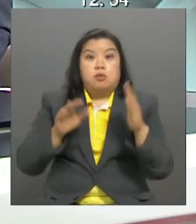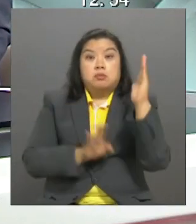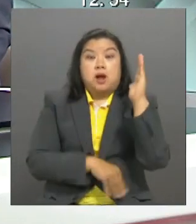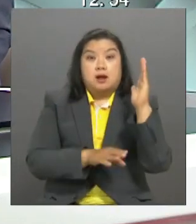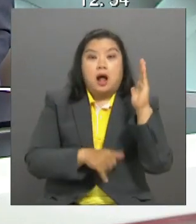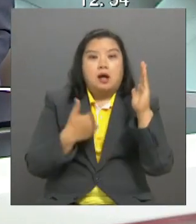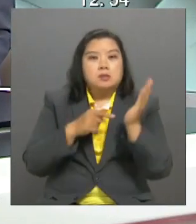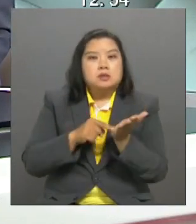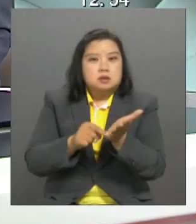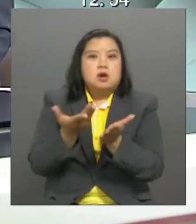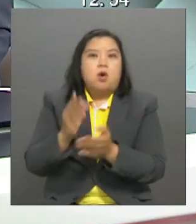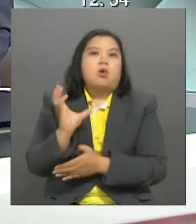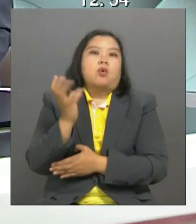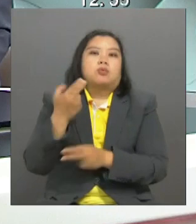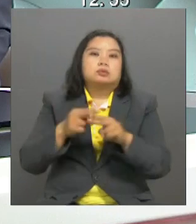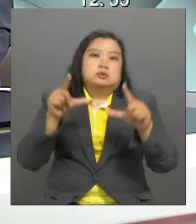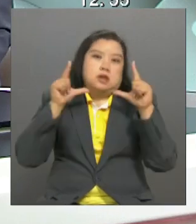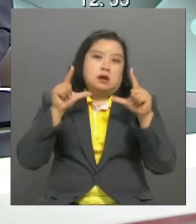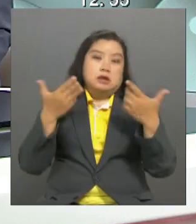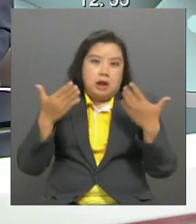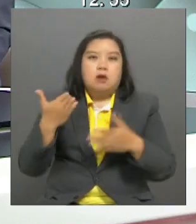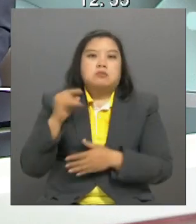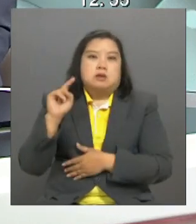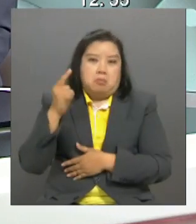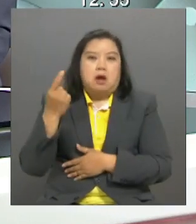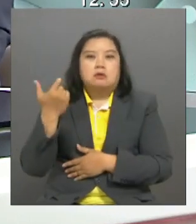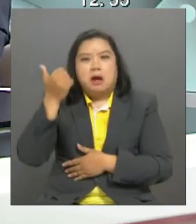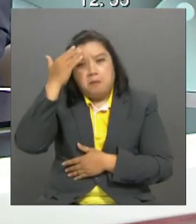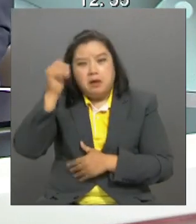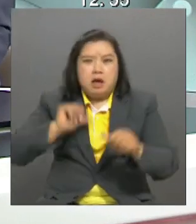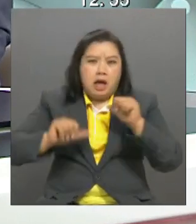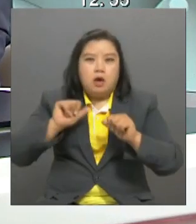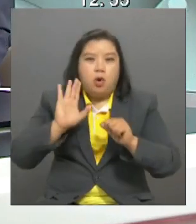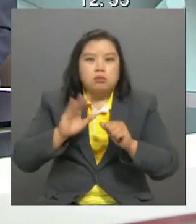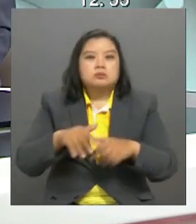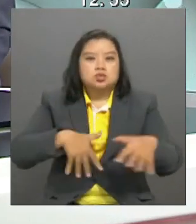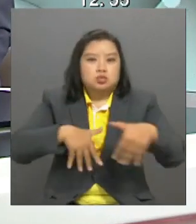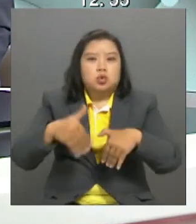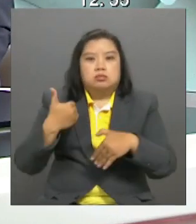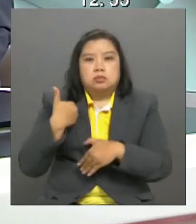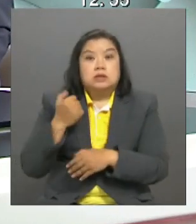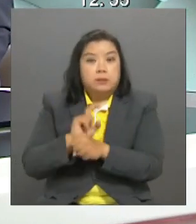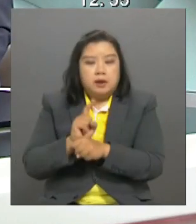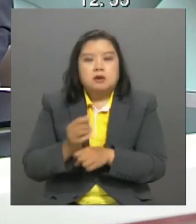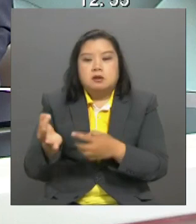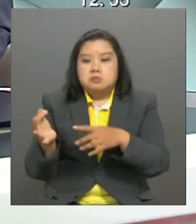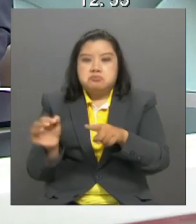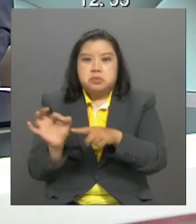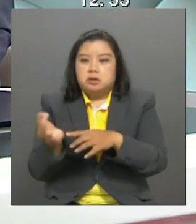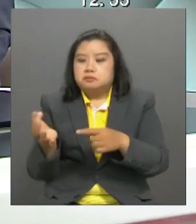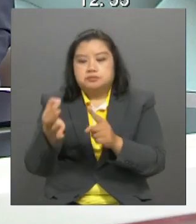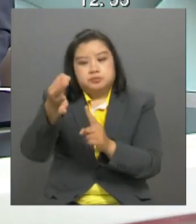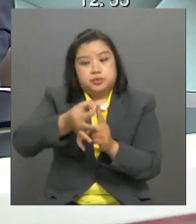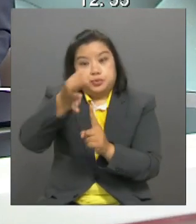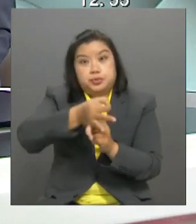าหกิจชุมชนที่ส่งเสริมให้ลูกปัดมโนรานั้นอยู่ควบคู่กับท้องถิ่นโดยนำมาต่อยอดเป็นหัตถกรรมในรูปแบบที่สร้างสรรค์เข้ากับ